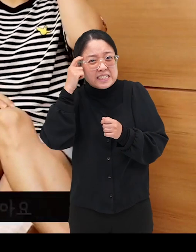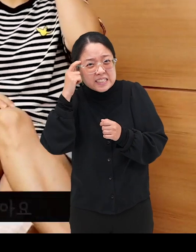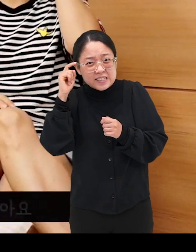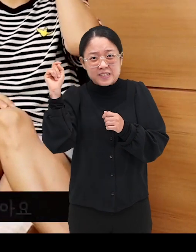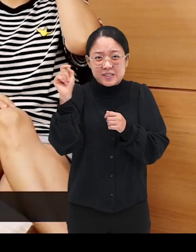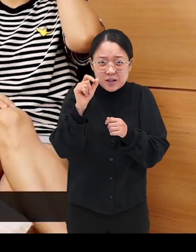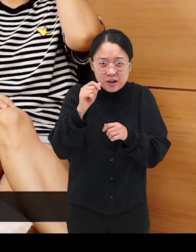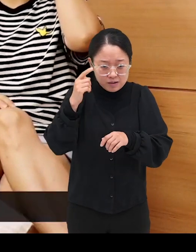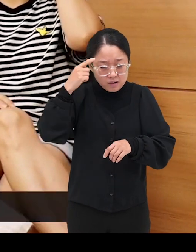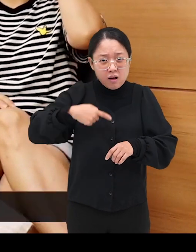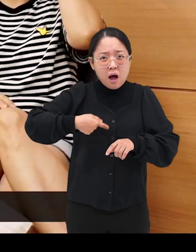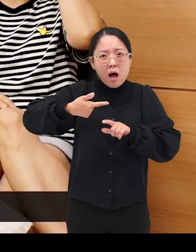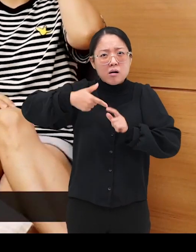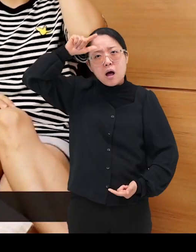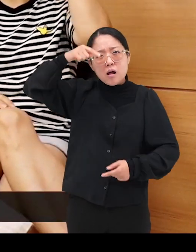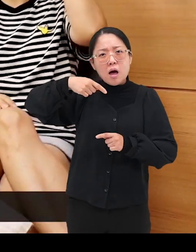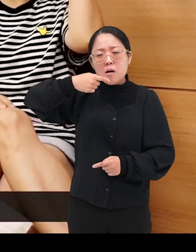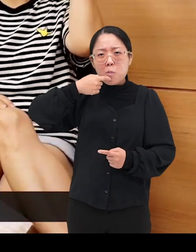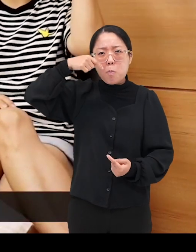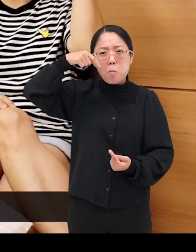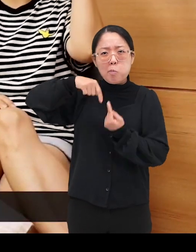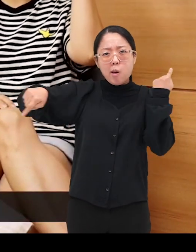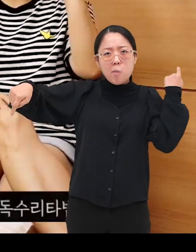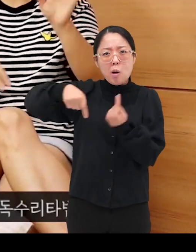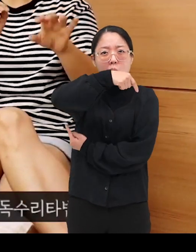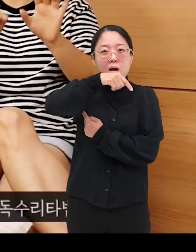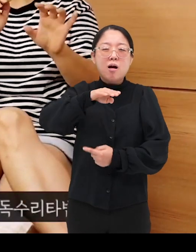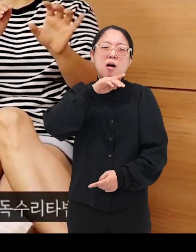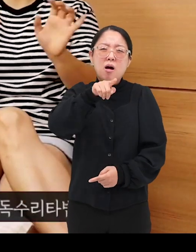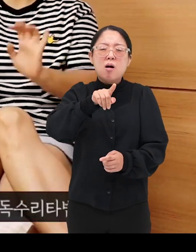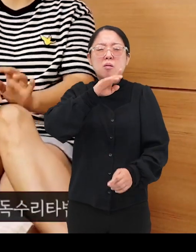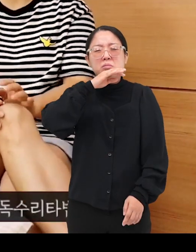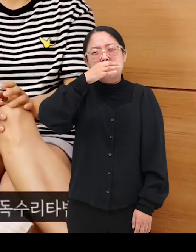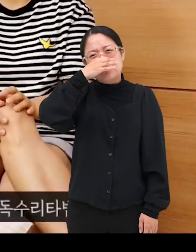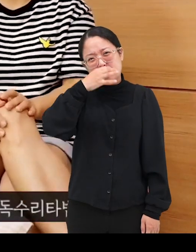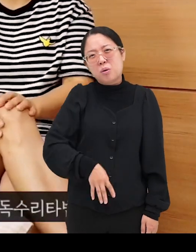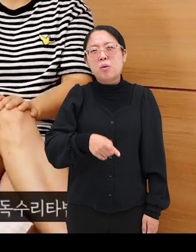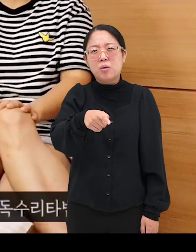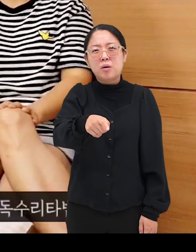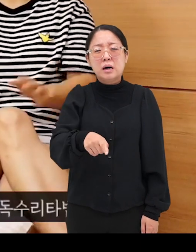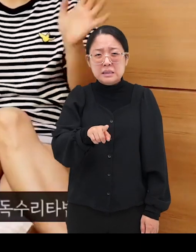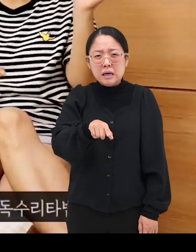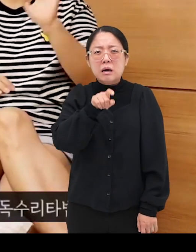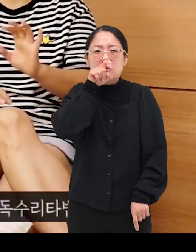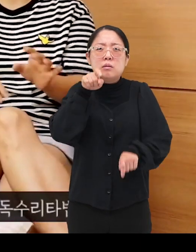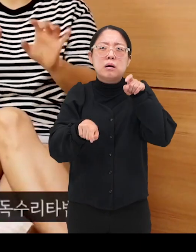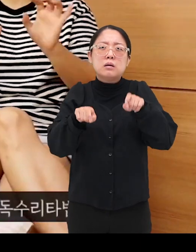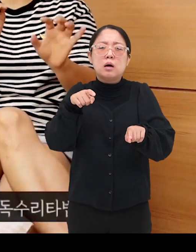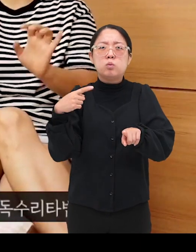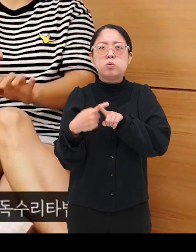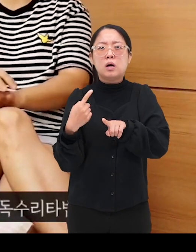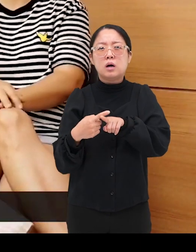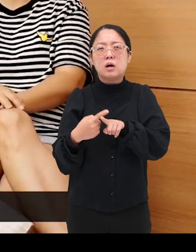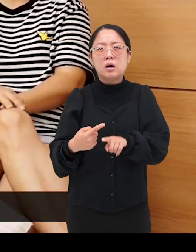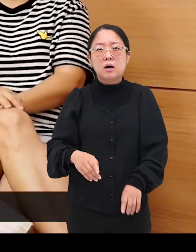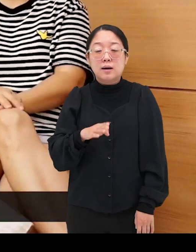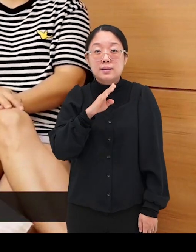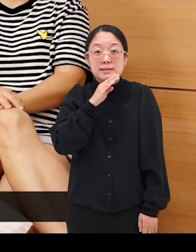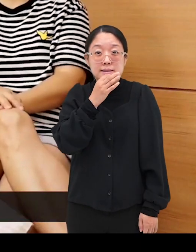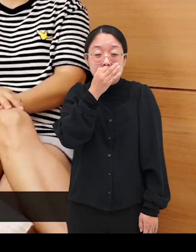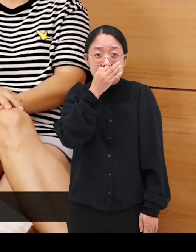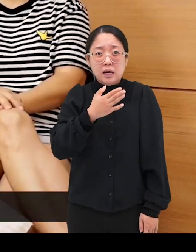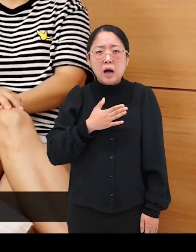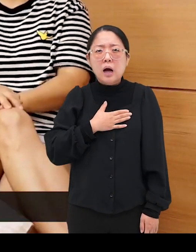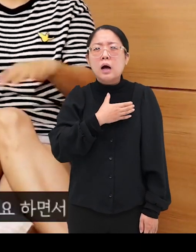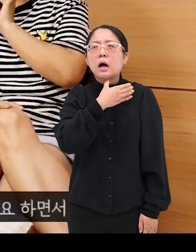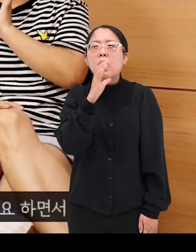이 머릿속에서 나오는 이 생각의 속도와 이 손의 속도가 따라가질 않으니까 너무 힘든 거예요. 이게 독수리 타법이. 그래서 그게